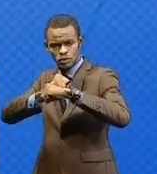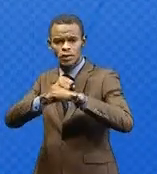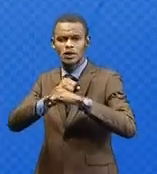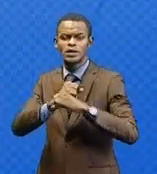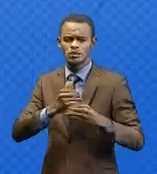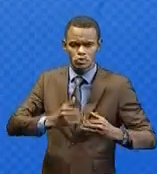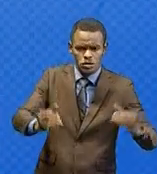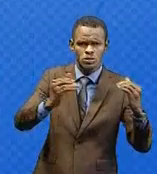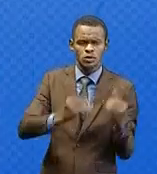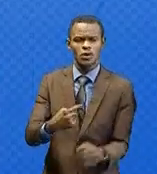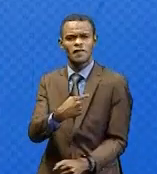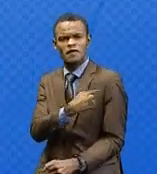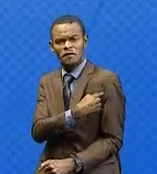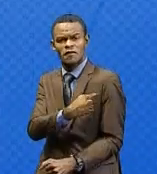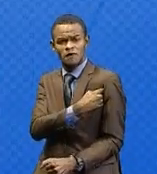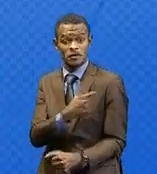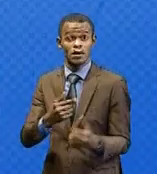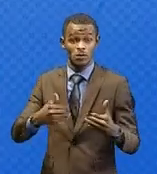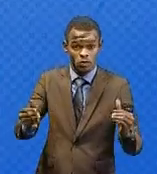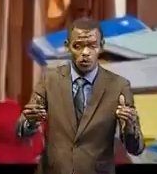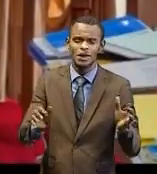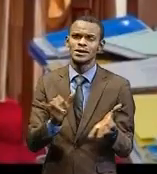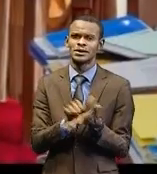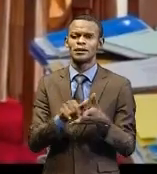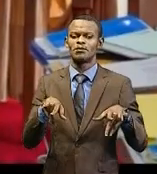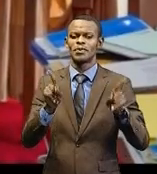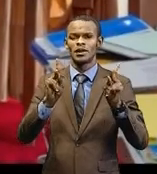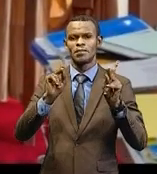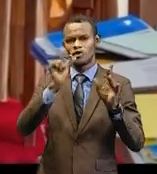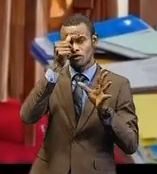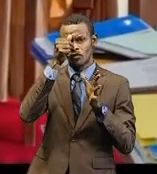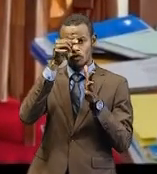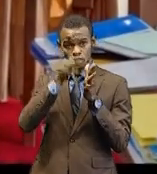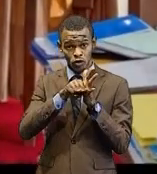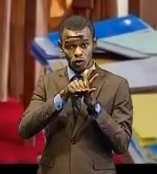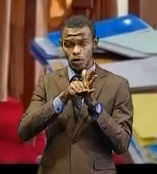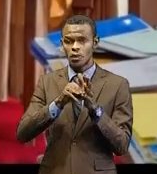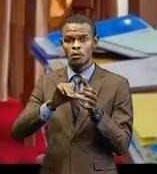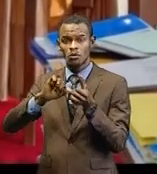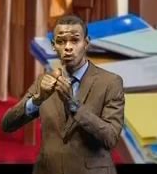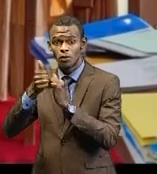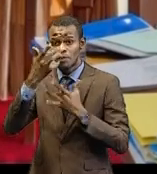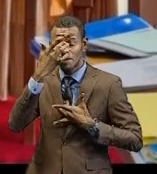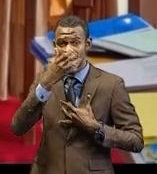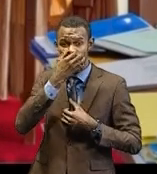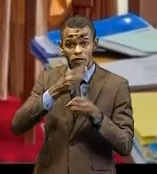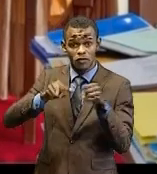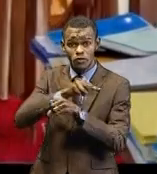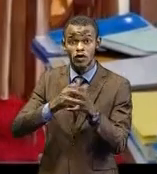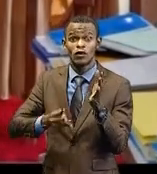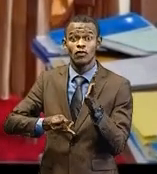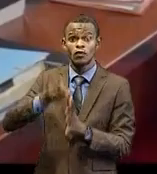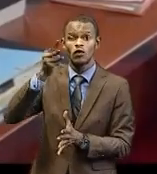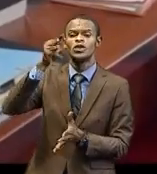au gouvernement de contenir la progression de la troisième vague et d'améliorer nos indicateurs dans la lutte contre